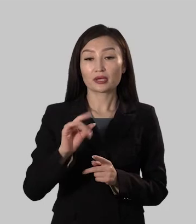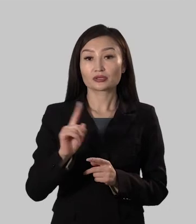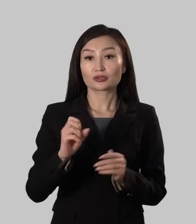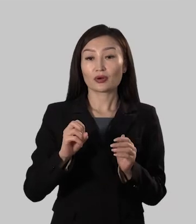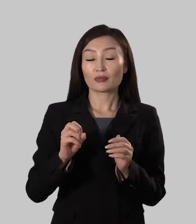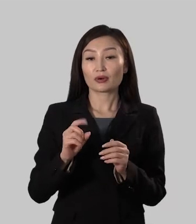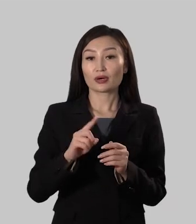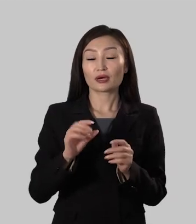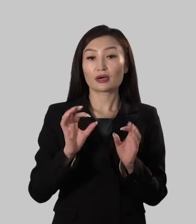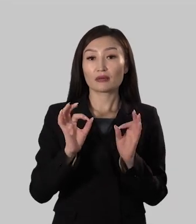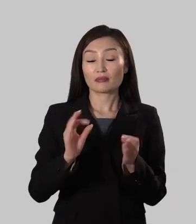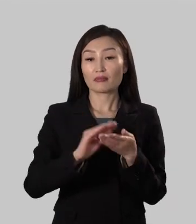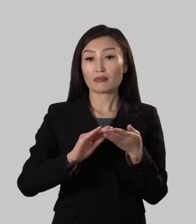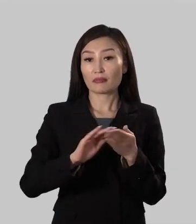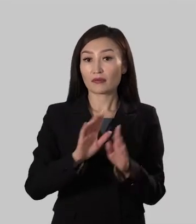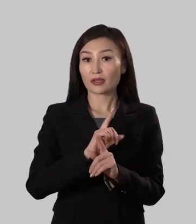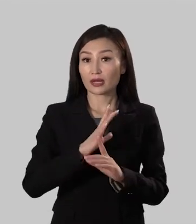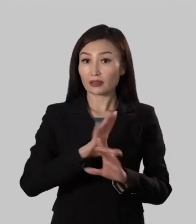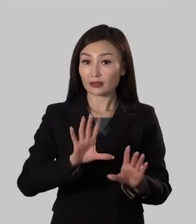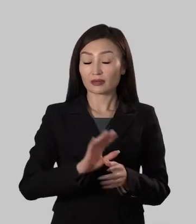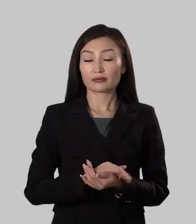избежать неоправданного повторения.